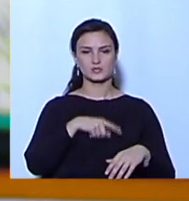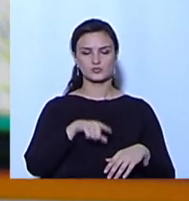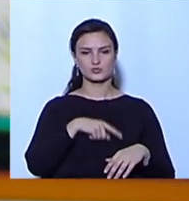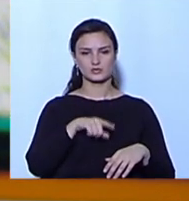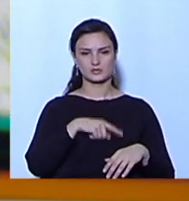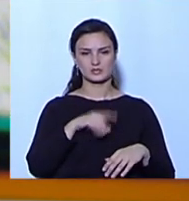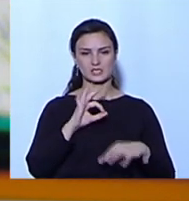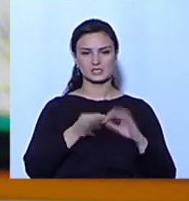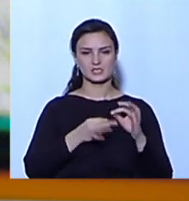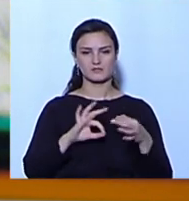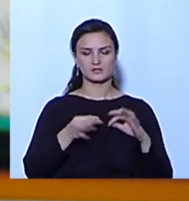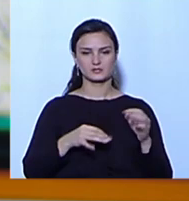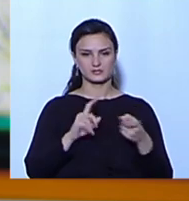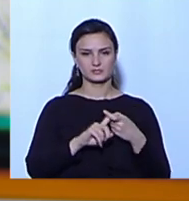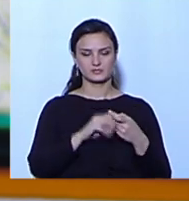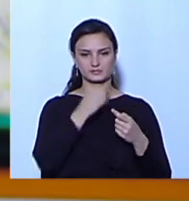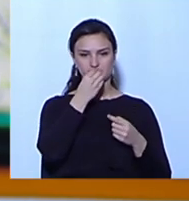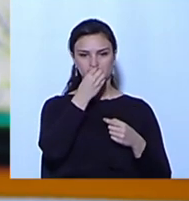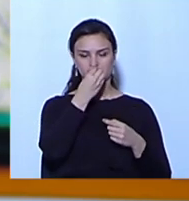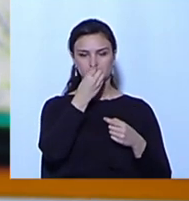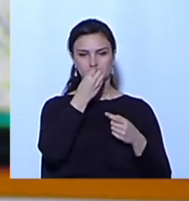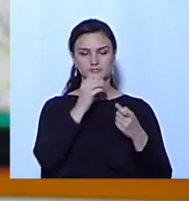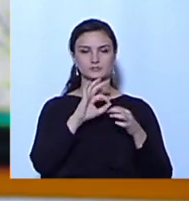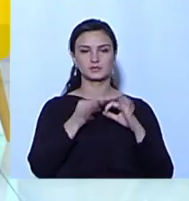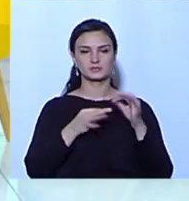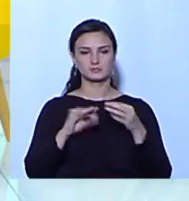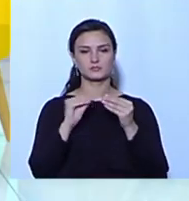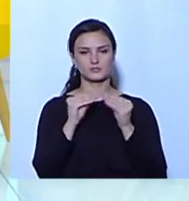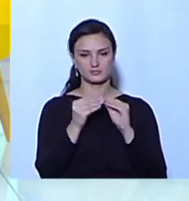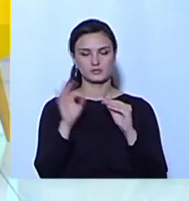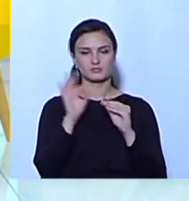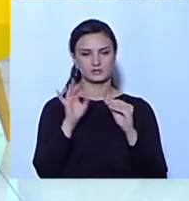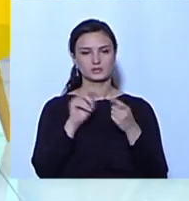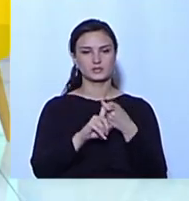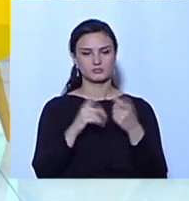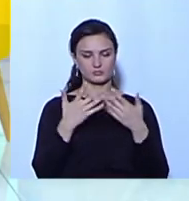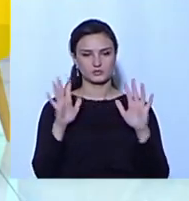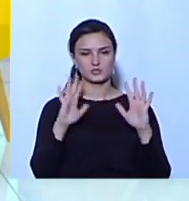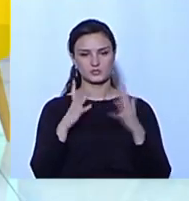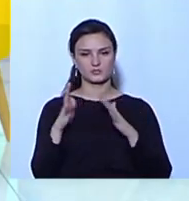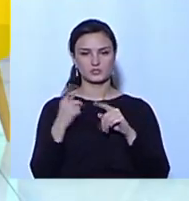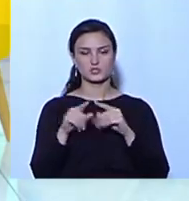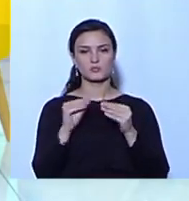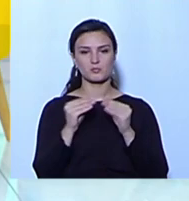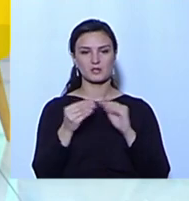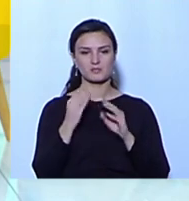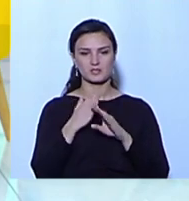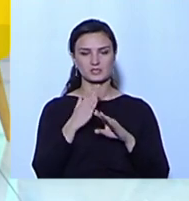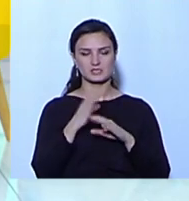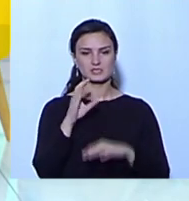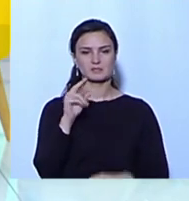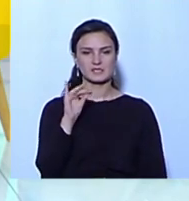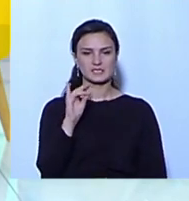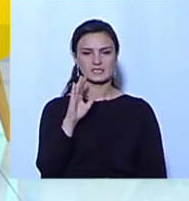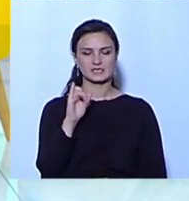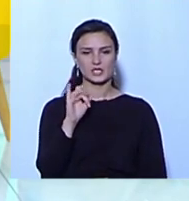ბუშტი. ნაწლავებს რამდენად ეხება? ნაწლავის პერისტალტიკაში პრობლემურია და ამასაც ეხება უმეტეს შემთხვევაში. ეს პრობლემა აი სფინქტერული